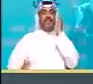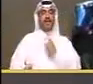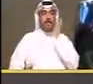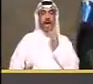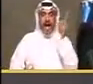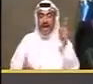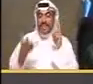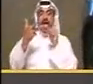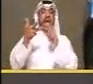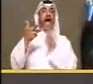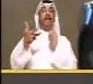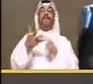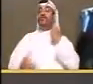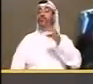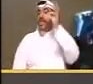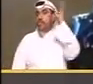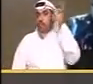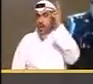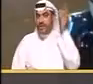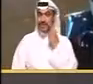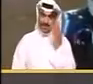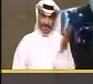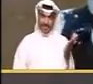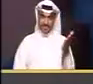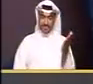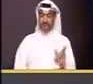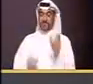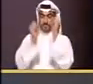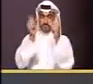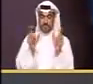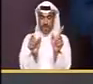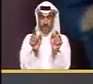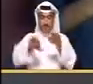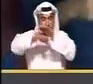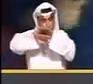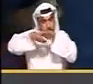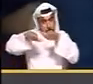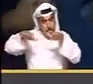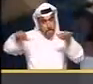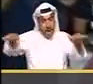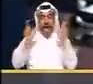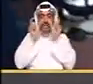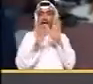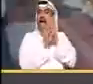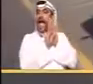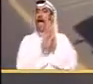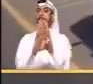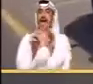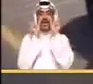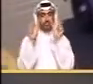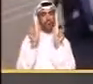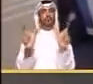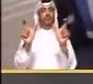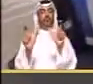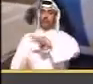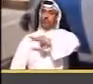الأمنية مسؤولية أكبر للحفاظ على هذا التصنيف من خلال توفير أقصى درجات الحماية الأمنية على